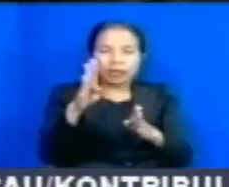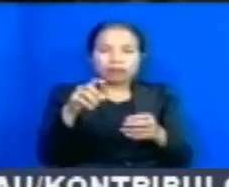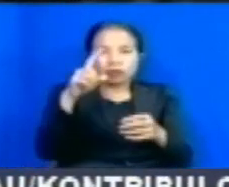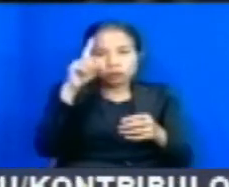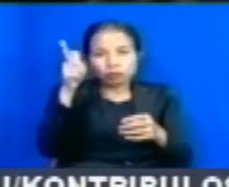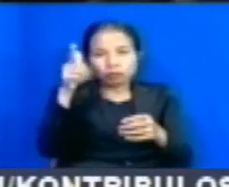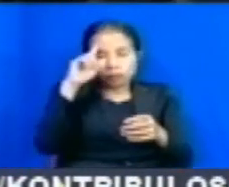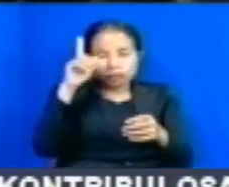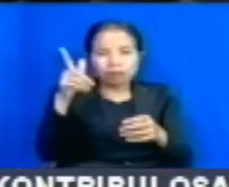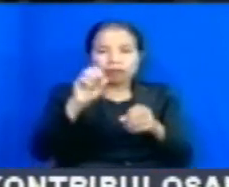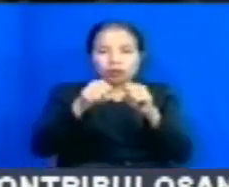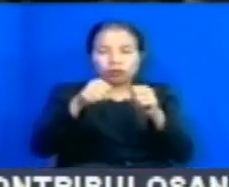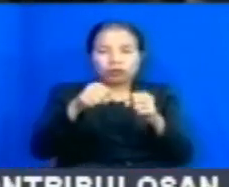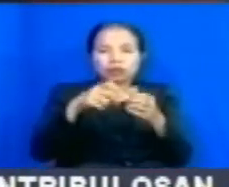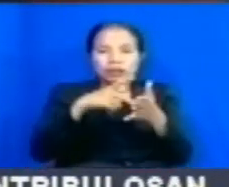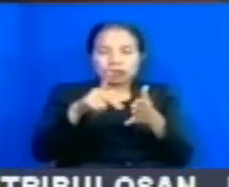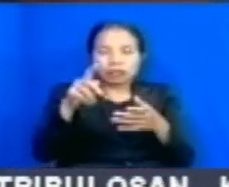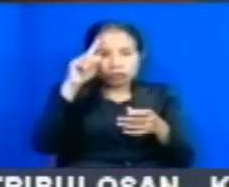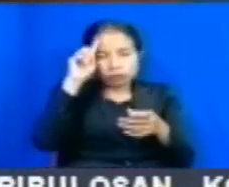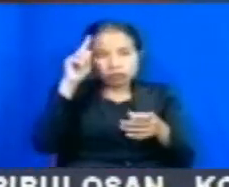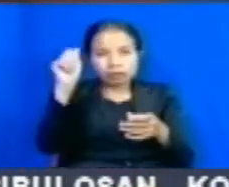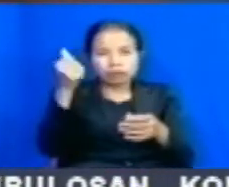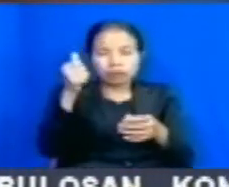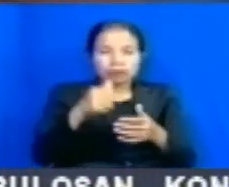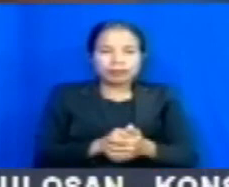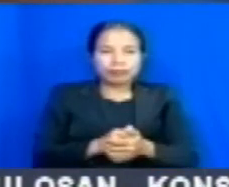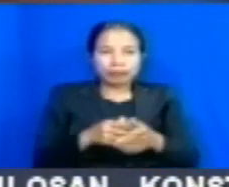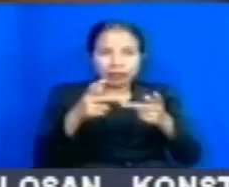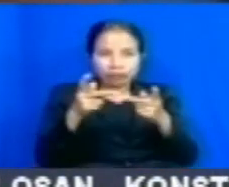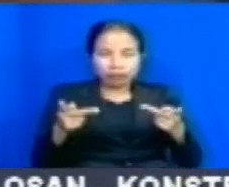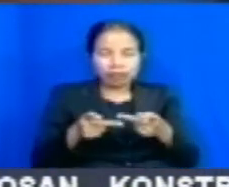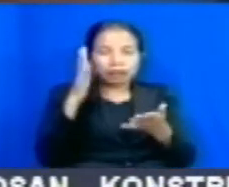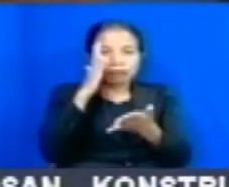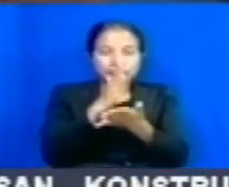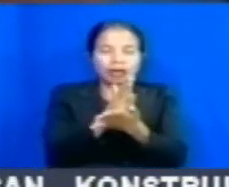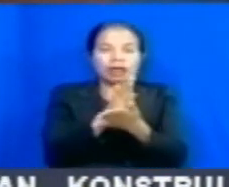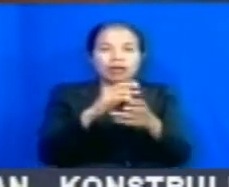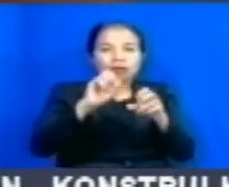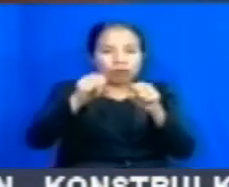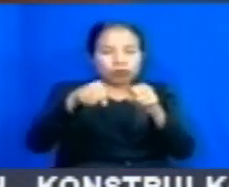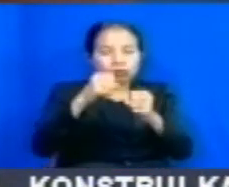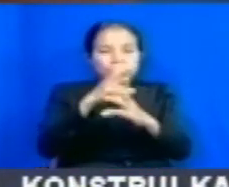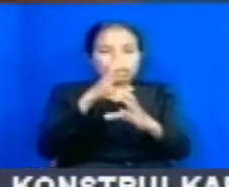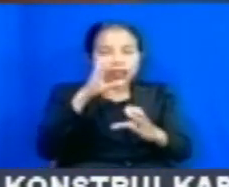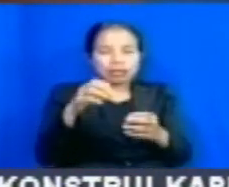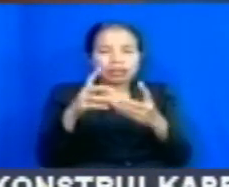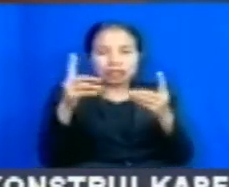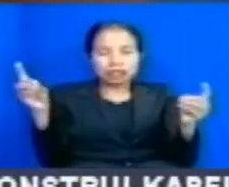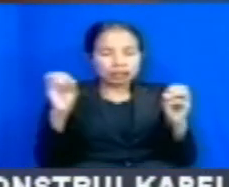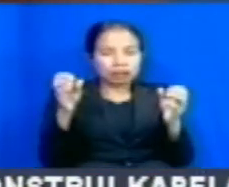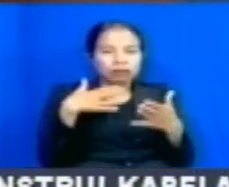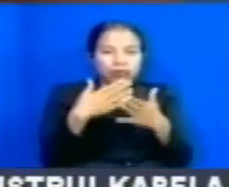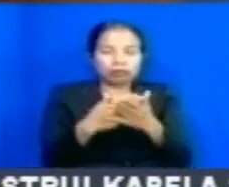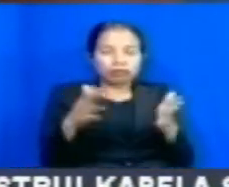ho centavos sanulu. Parkirannya iha terminal distansia maladun dia tambah fatin cloth